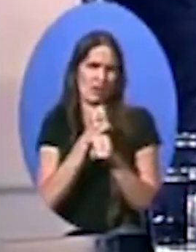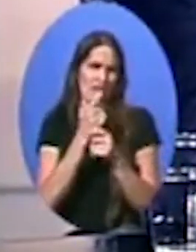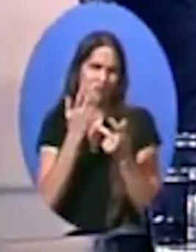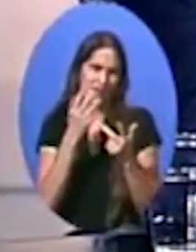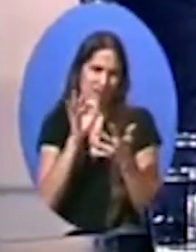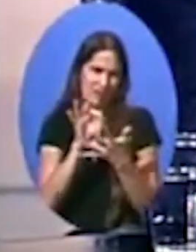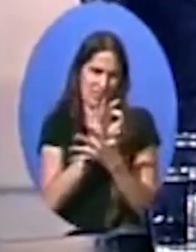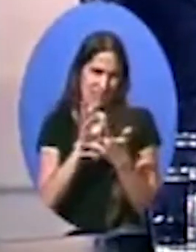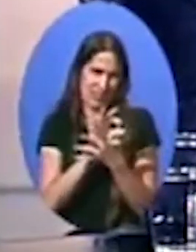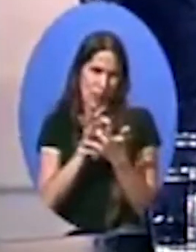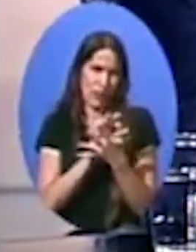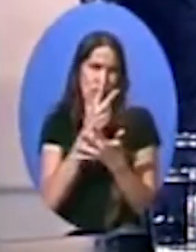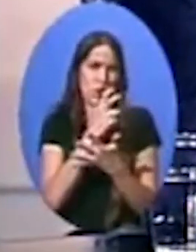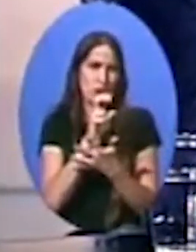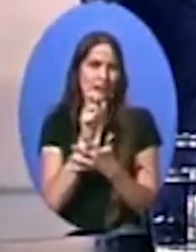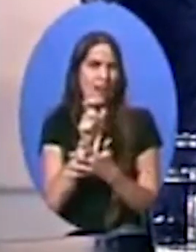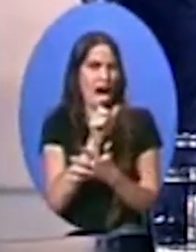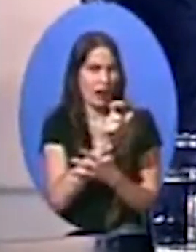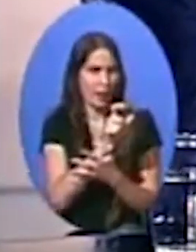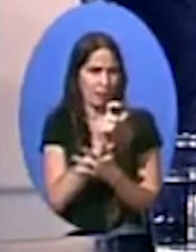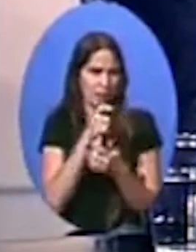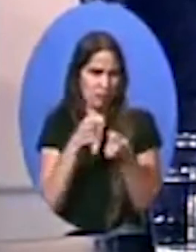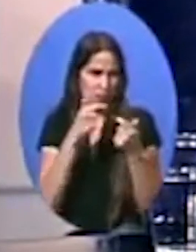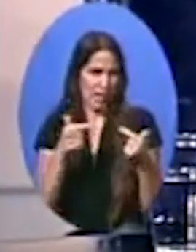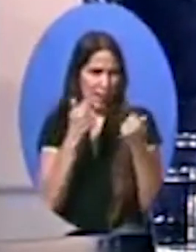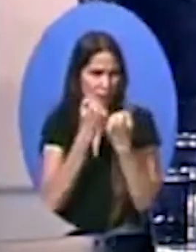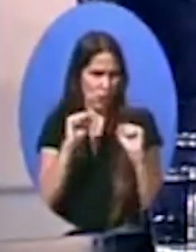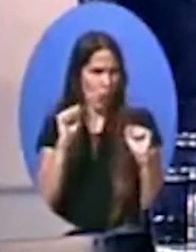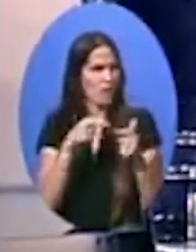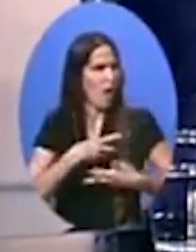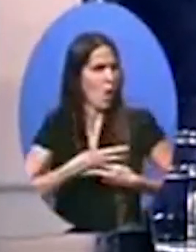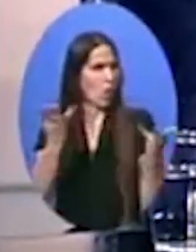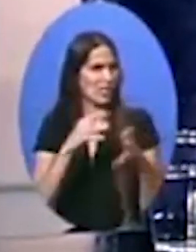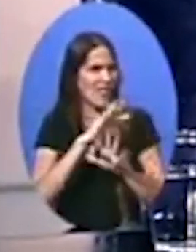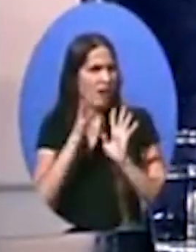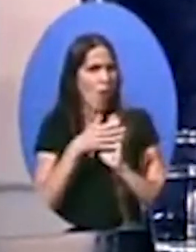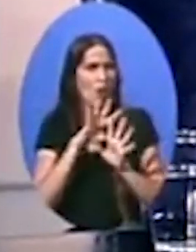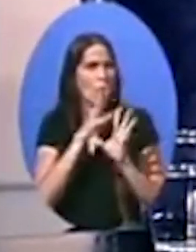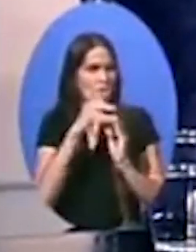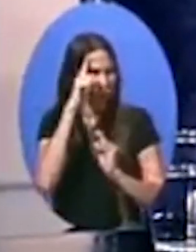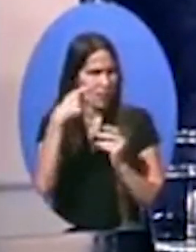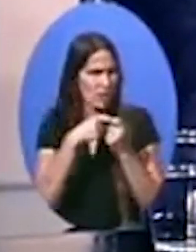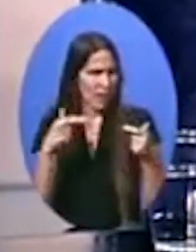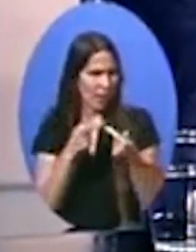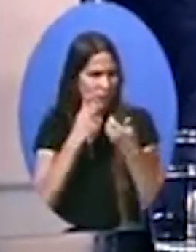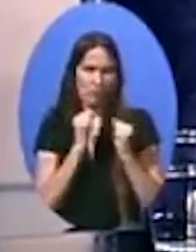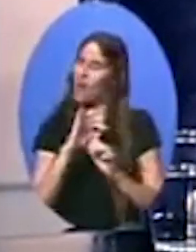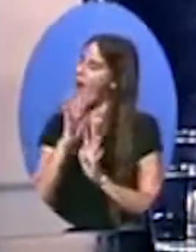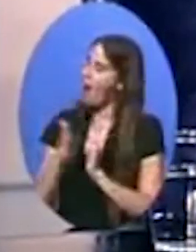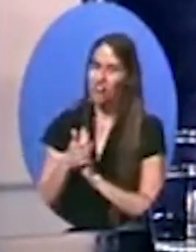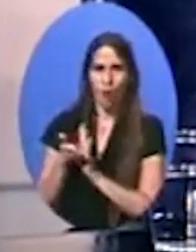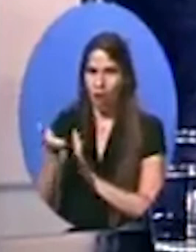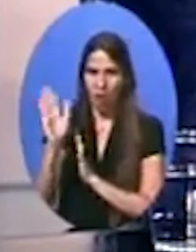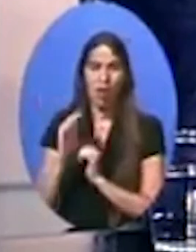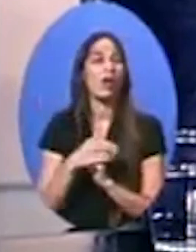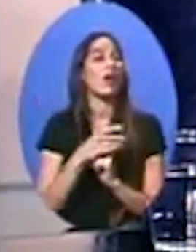לך, אתה כותב 30 כרכים על מלחמת השחרור. חושף את הכל, את כל ידיעותיך. הכל. וכדי לסייע לך, אני